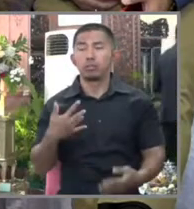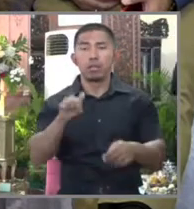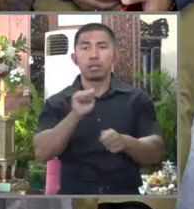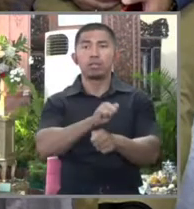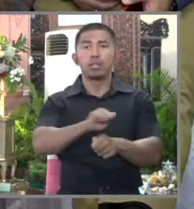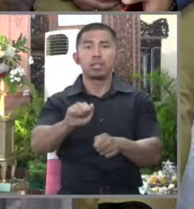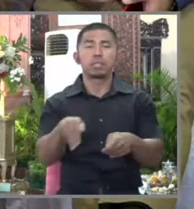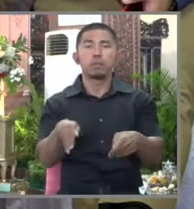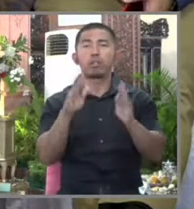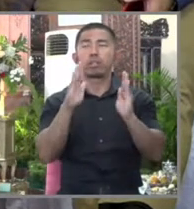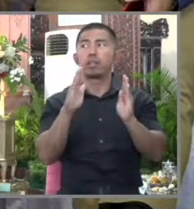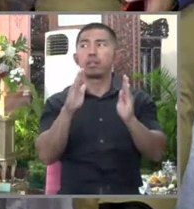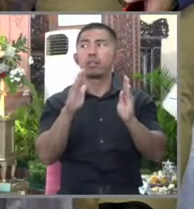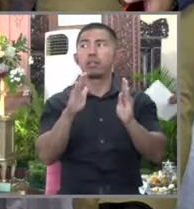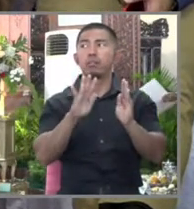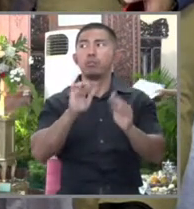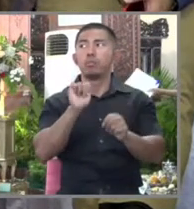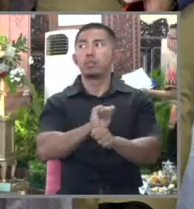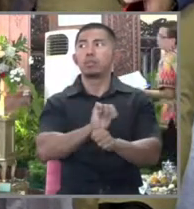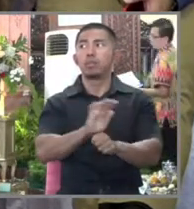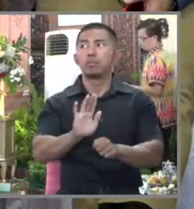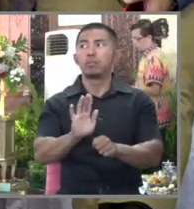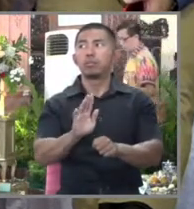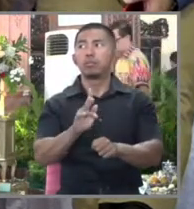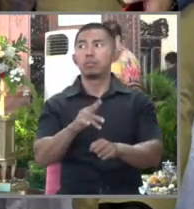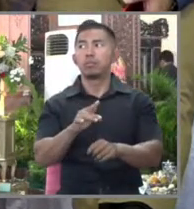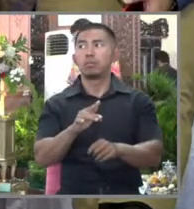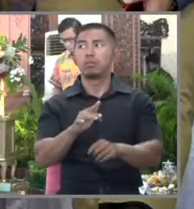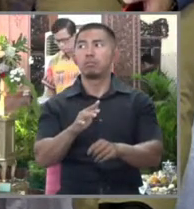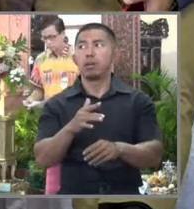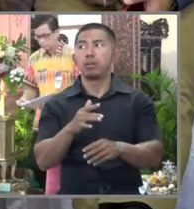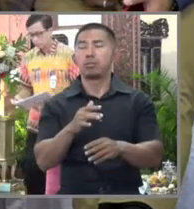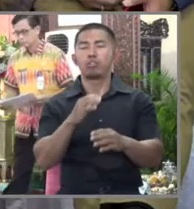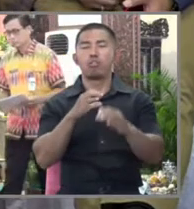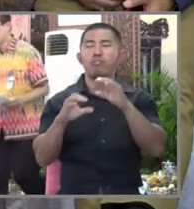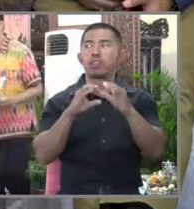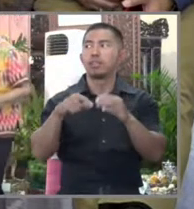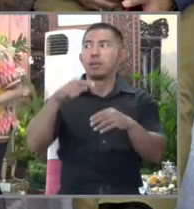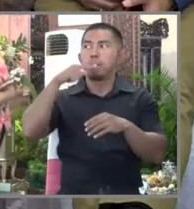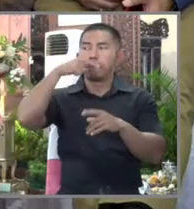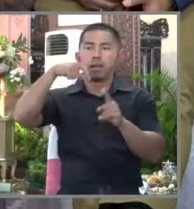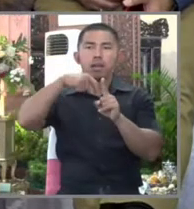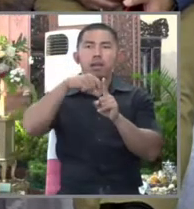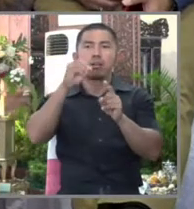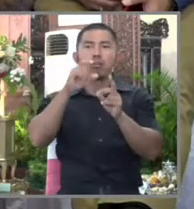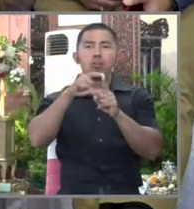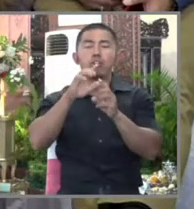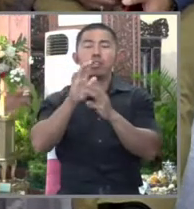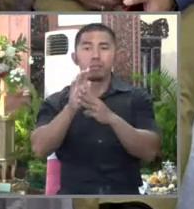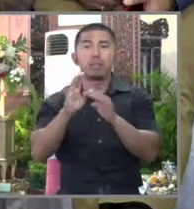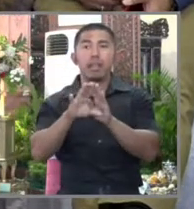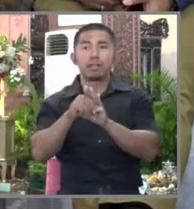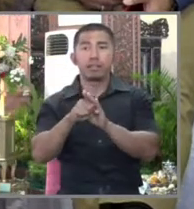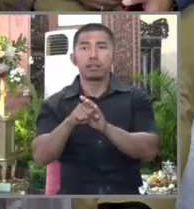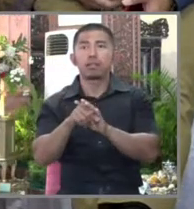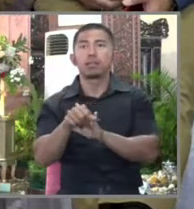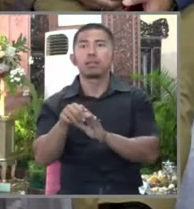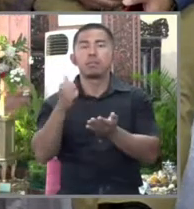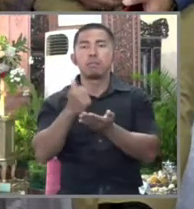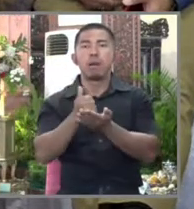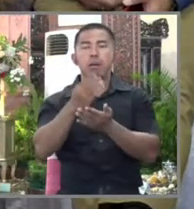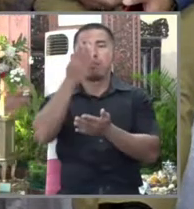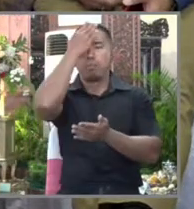hotel? Belum, kami baru difasilitasi ya, oleh Bapak Kodim dan okay, sama Bapak Bupati akan difasilitasi soal. Baik,